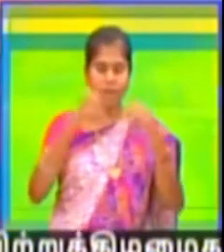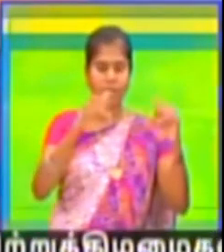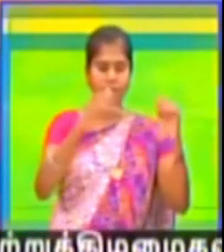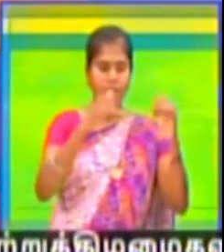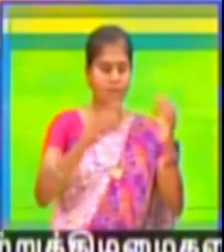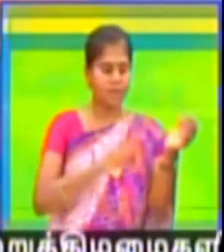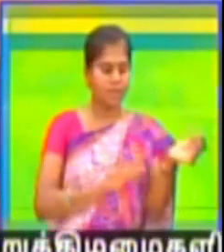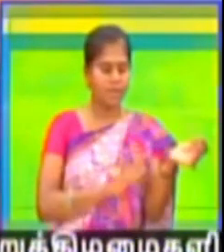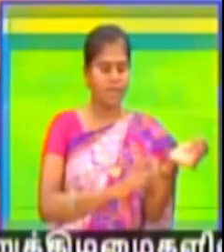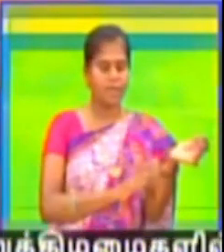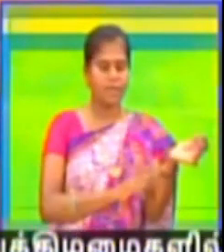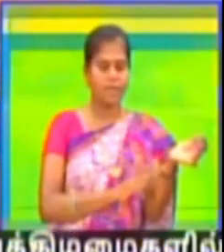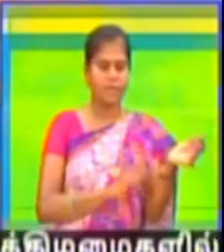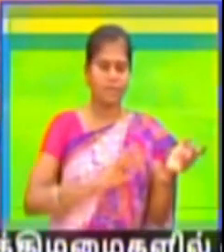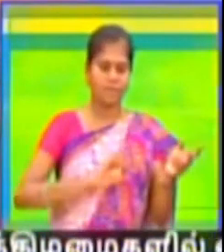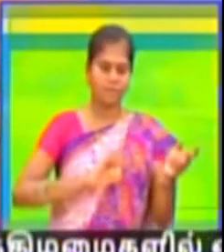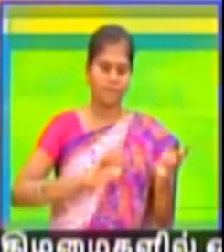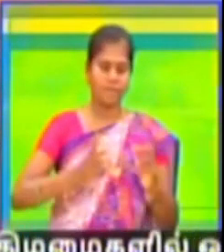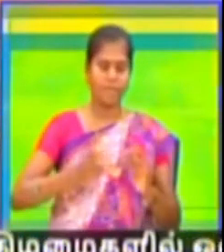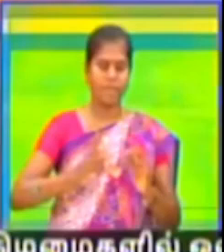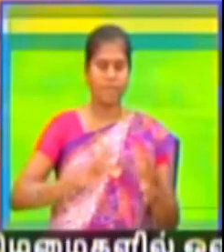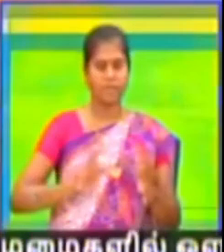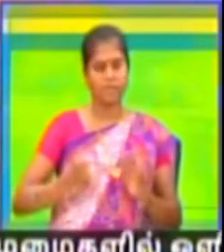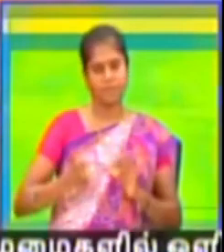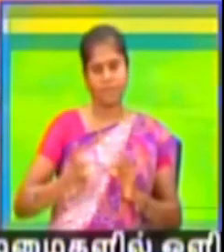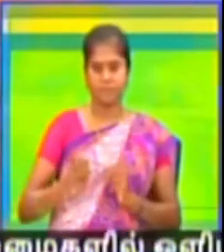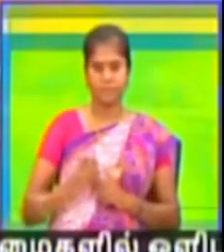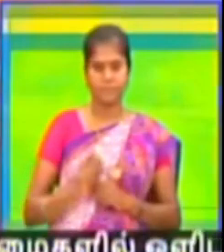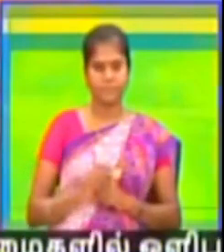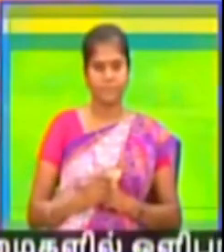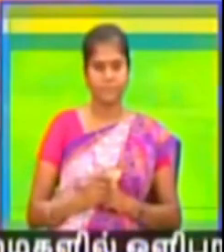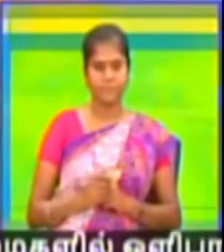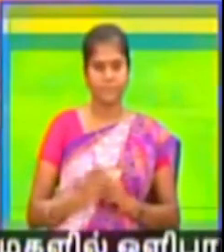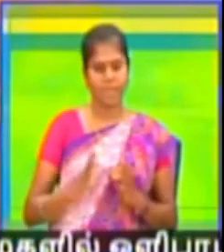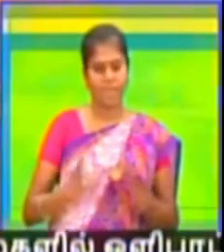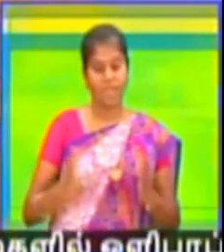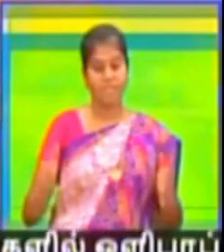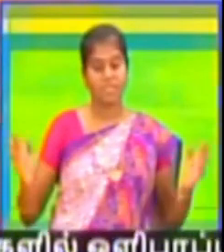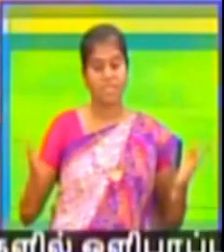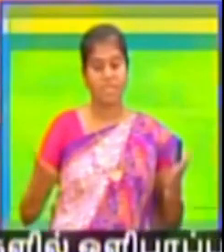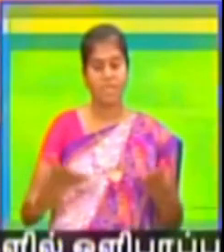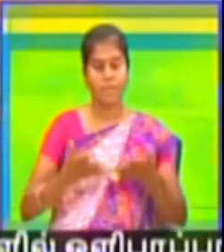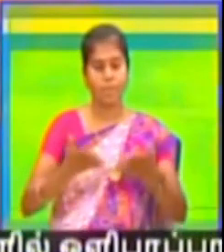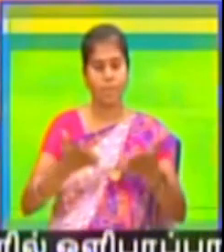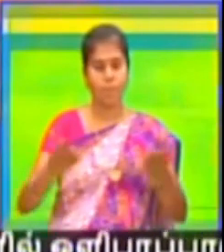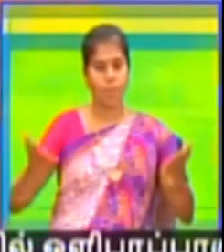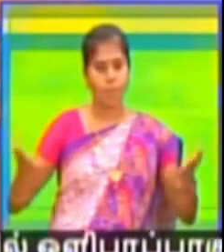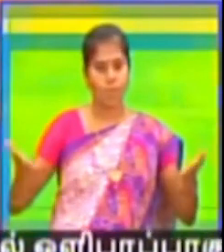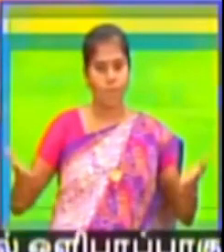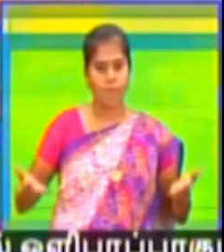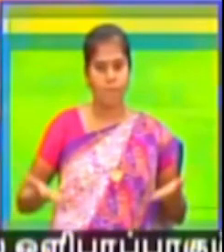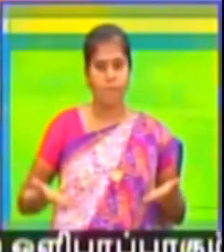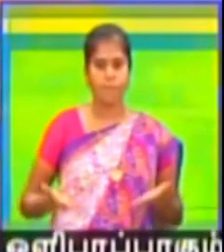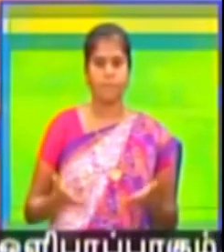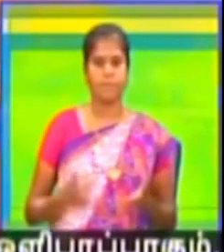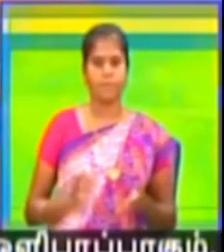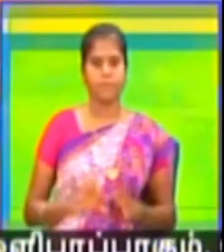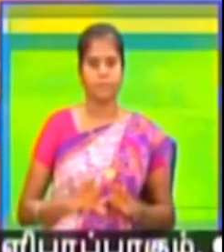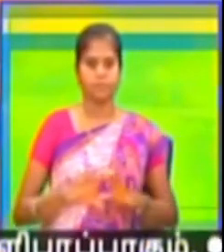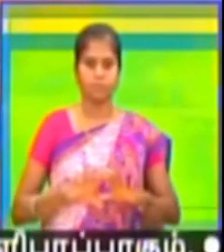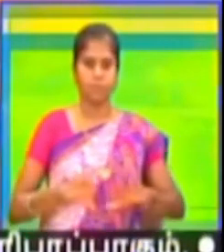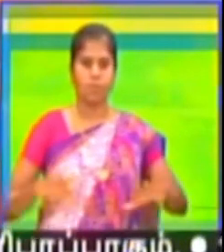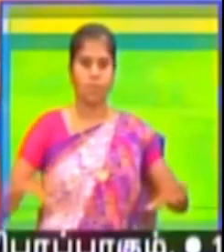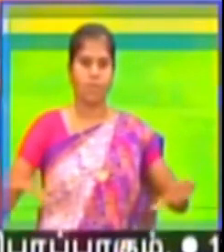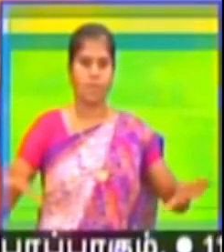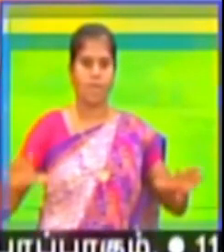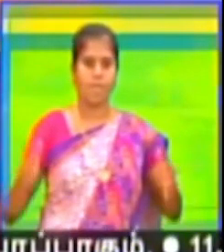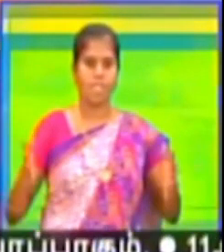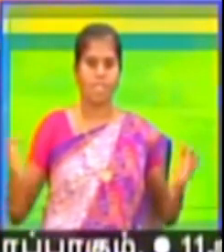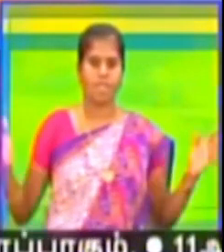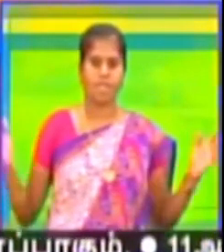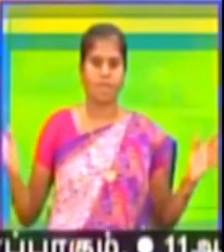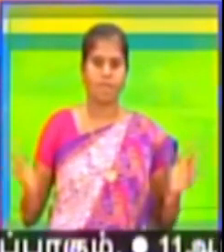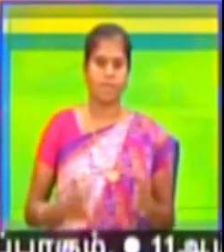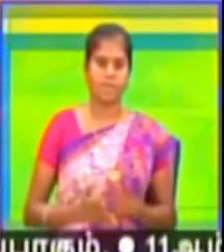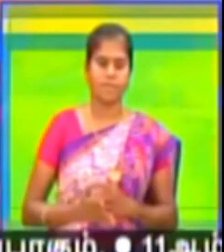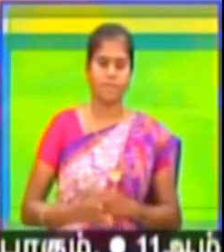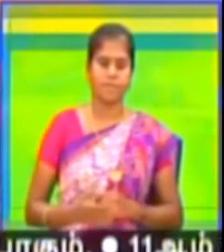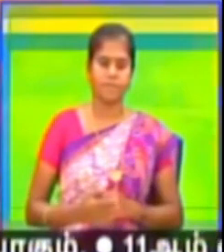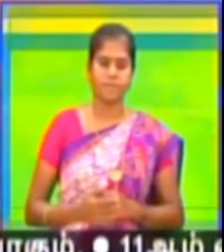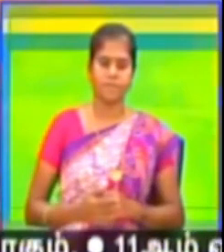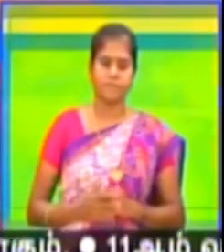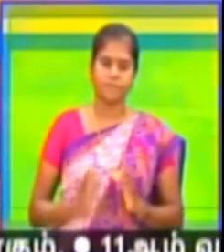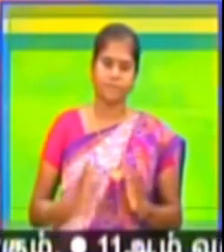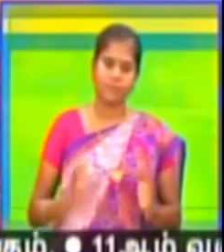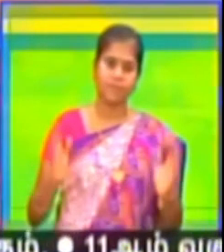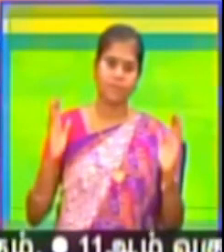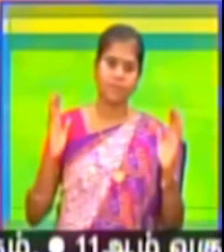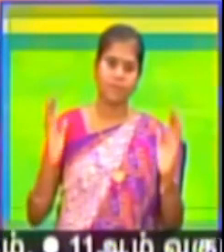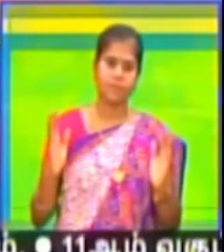அதுக்கு காரணம் என்னன்னா, இங்கே அதிகப்படியான பரப்பளவு, வட அமெரிக்காவில் காணப்படக்கூடிய அதிகமான பரப்பளவு